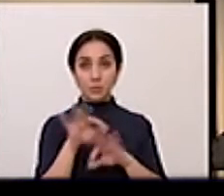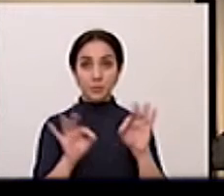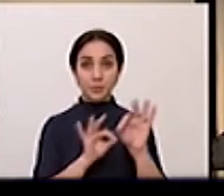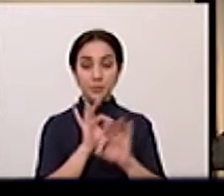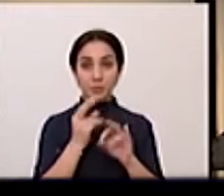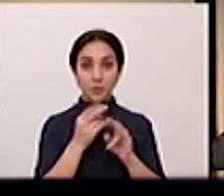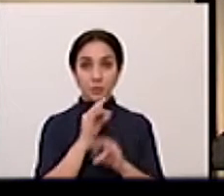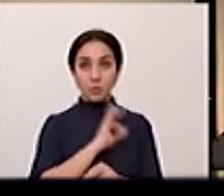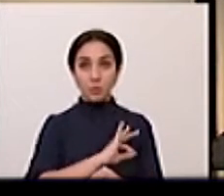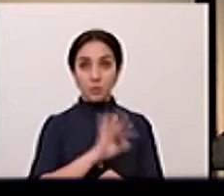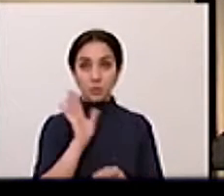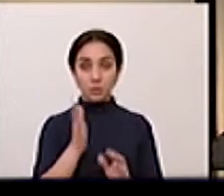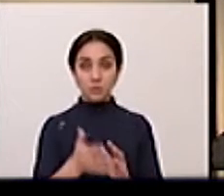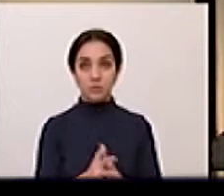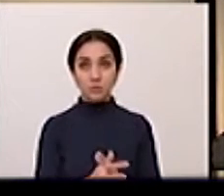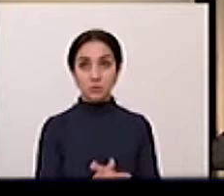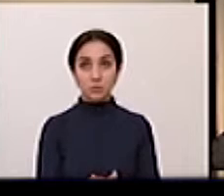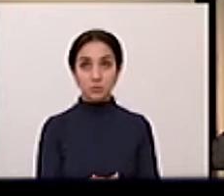qo'llaysiz.